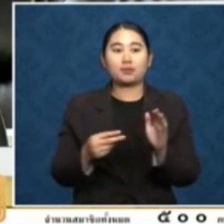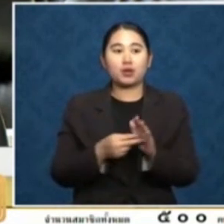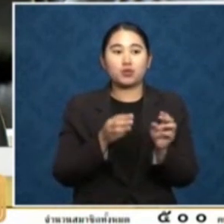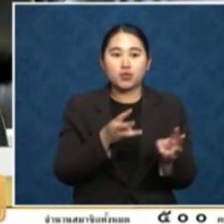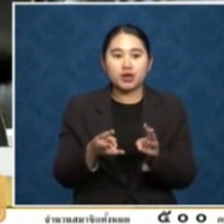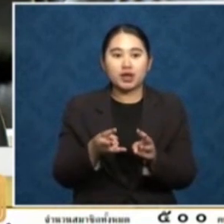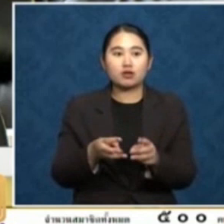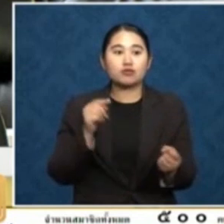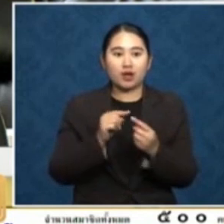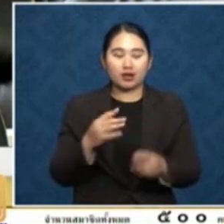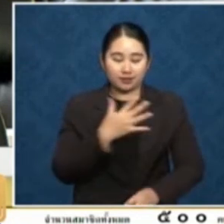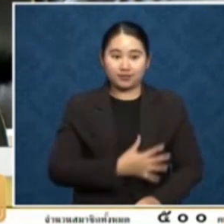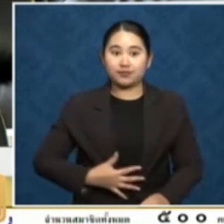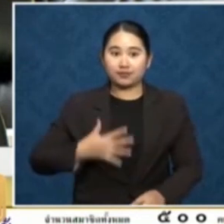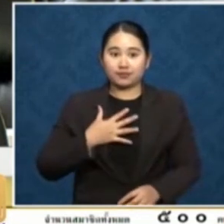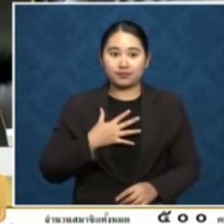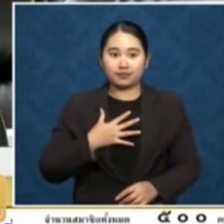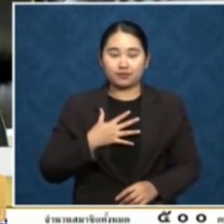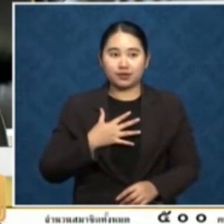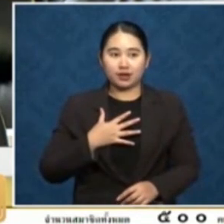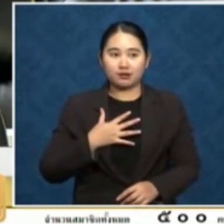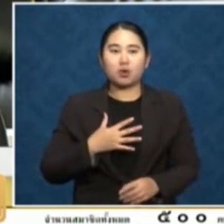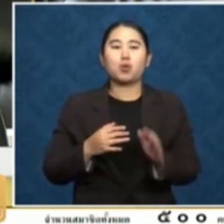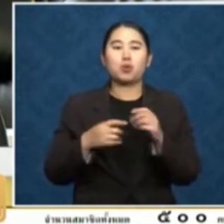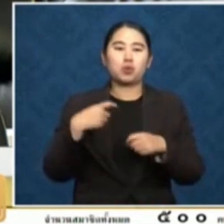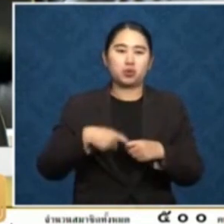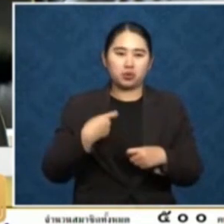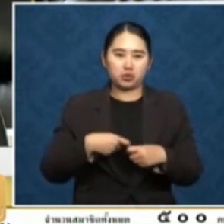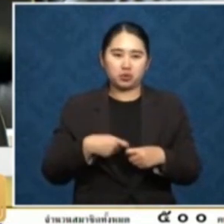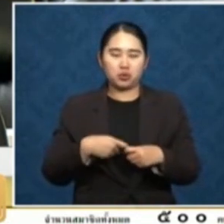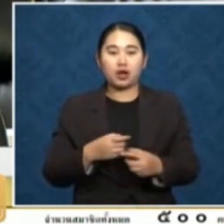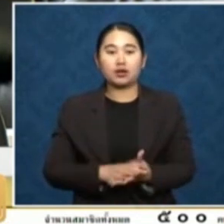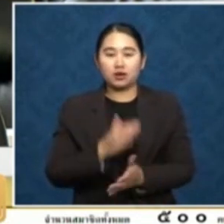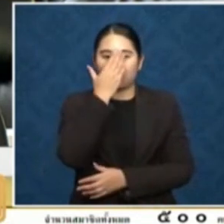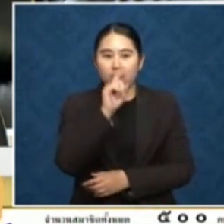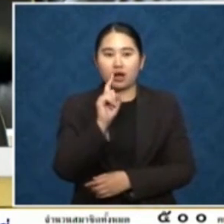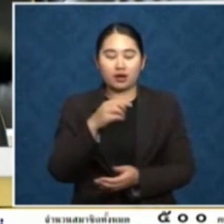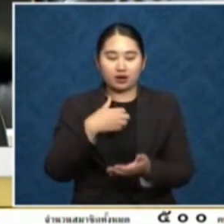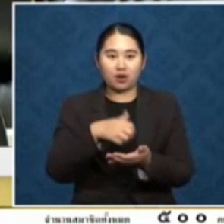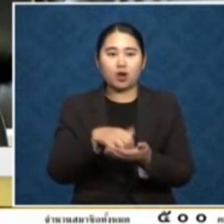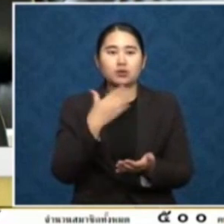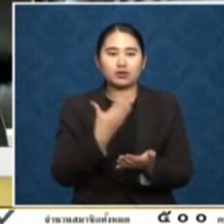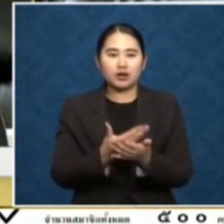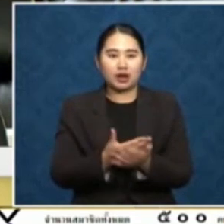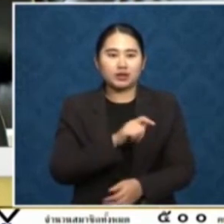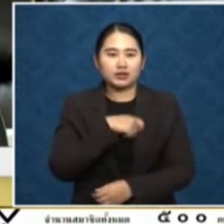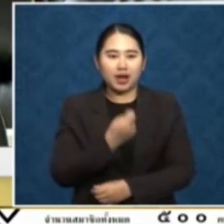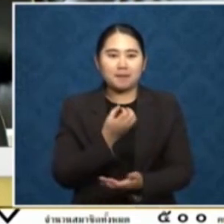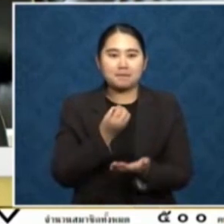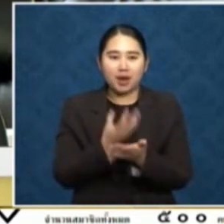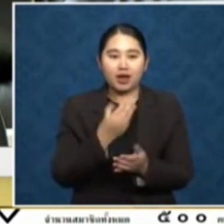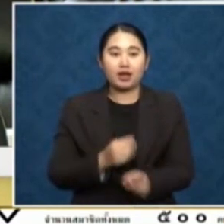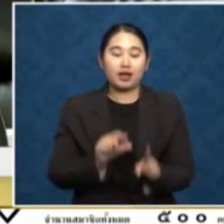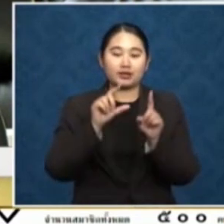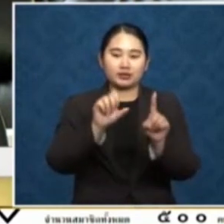ซึ่งการผ่าตัดแปลงเพศโดยสมบูรณ์ส่วนบนของร่างกายเราก็ไม่ได้ว่าง่ายๆนะครับเพราะทุกอย่างมีค่าใช้จ่